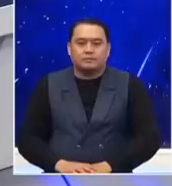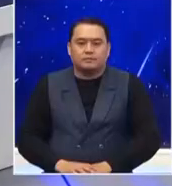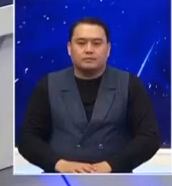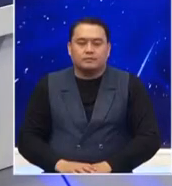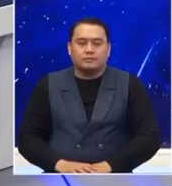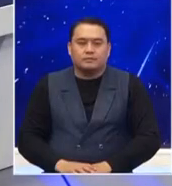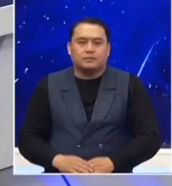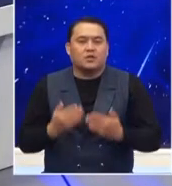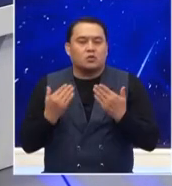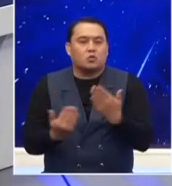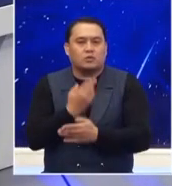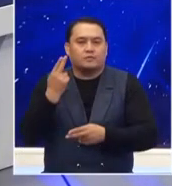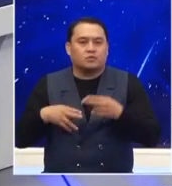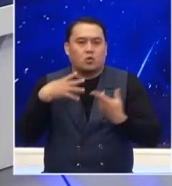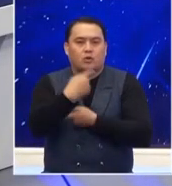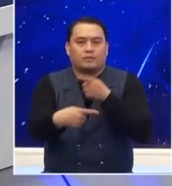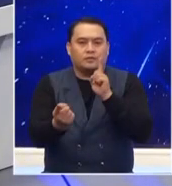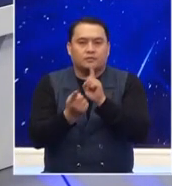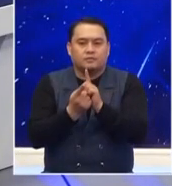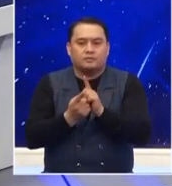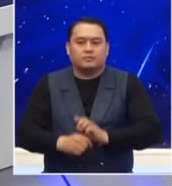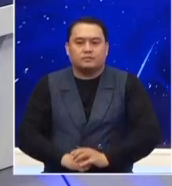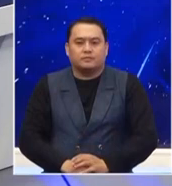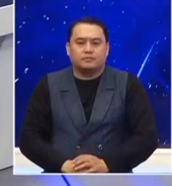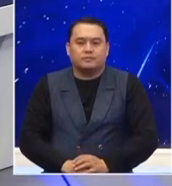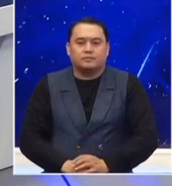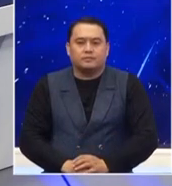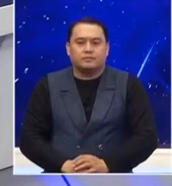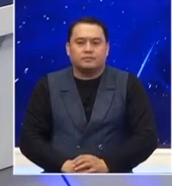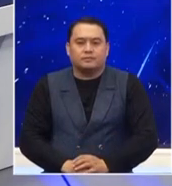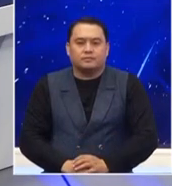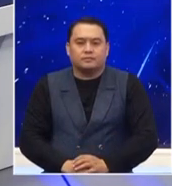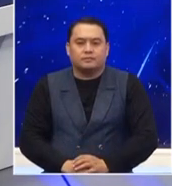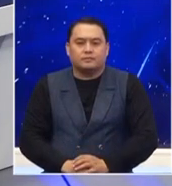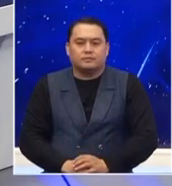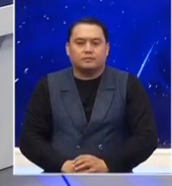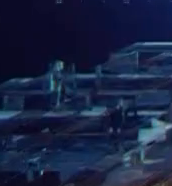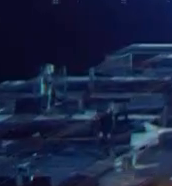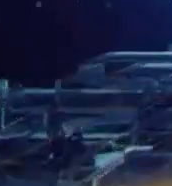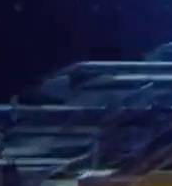И на этом наш выпуск завершен. Я с вами прощаюсь. До свидания, до новых встреч.